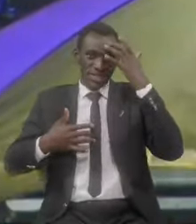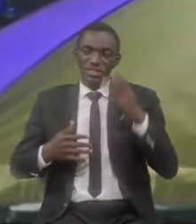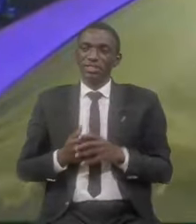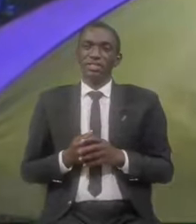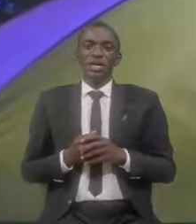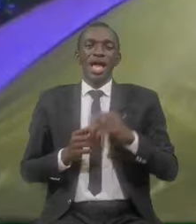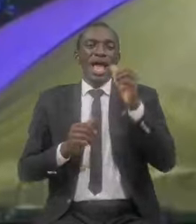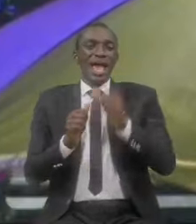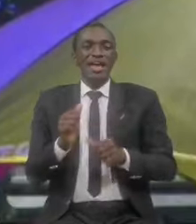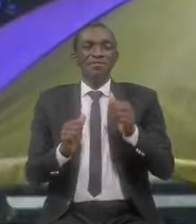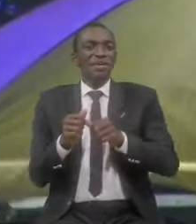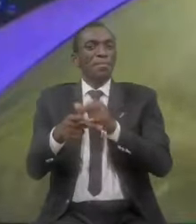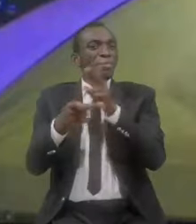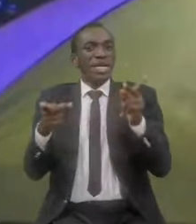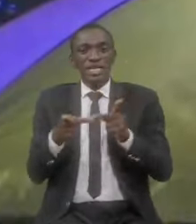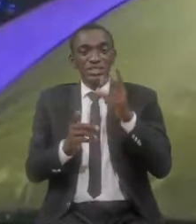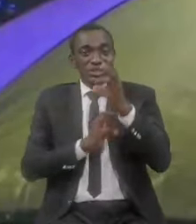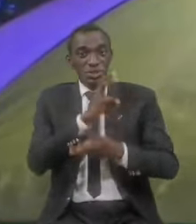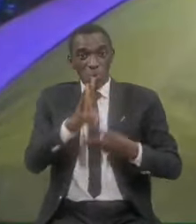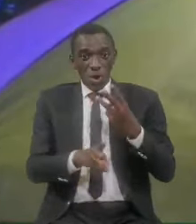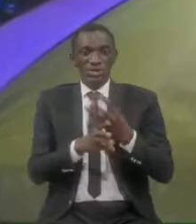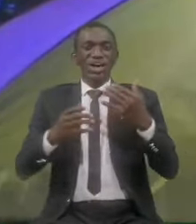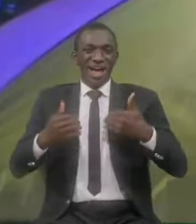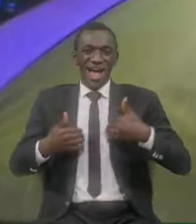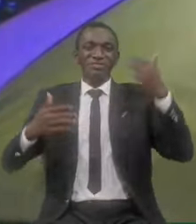Il y a la maladie dans chaque province du monde.